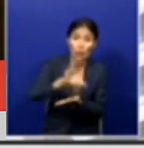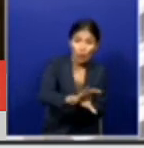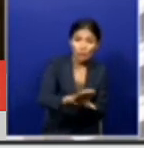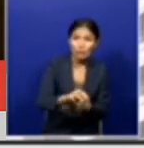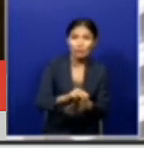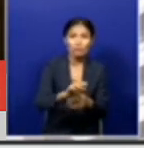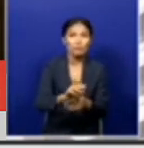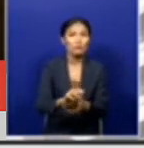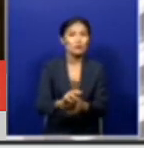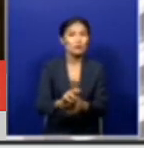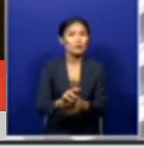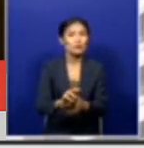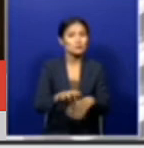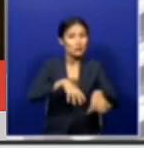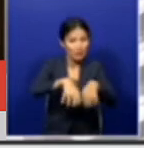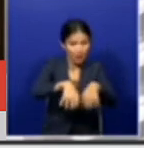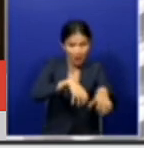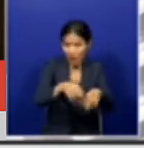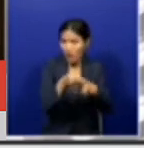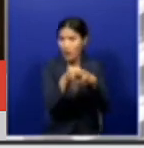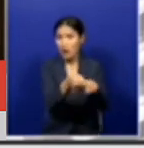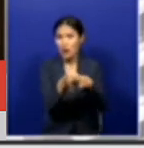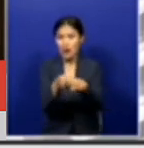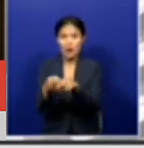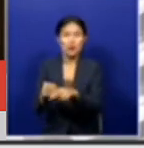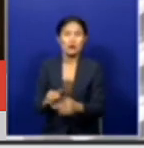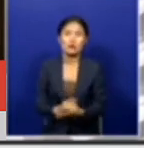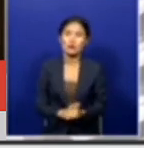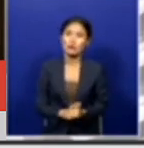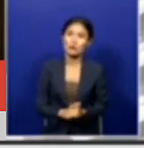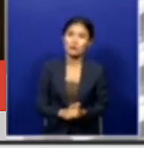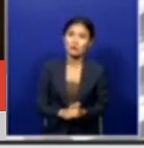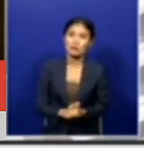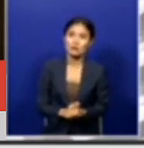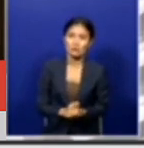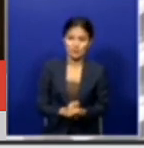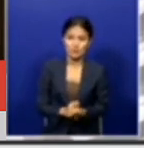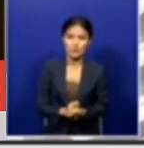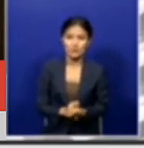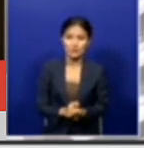ำสั่งคสช.ดังกล่าวเหนือกฎหมายปกติ